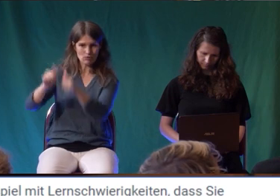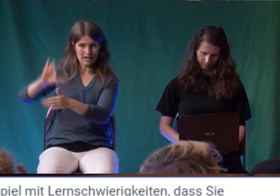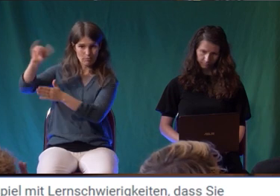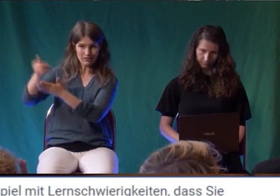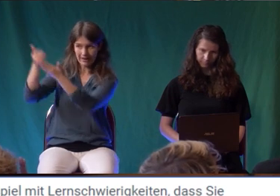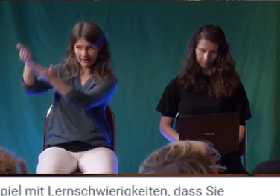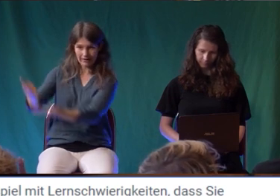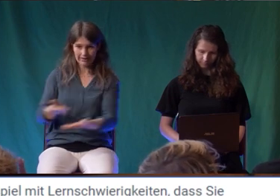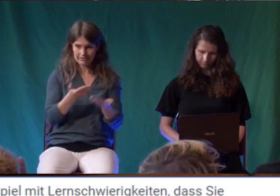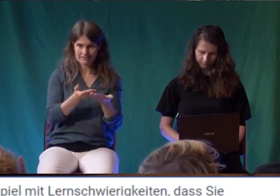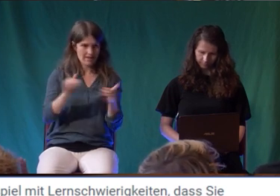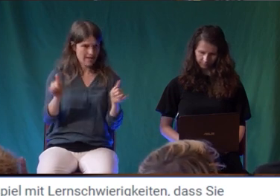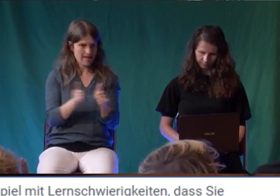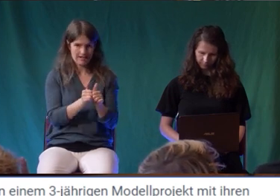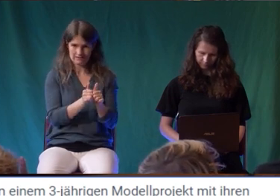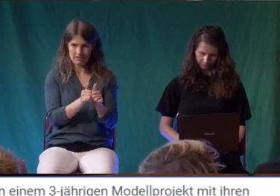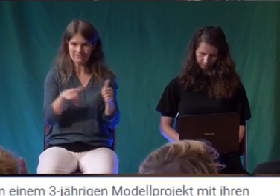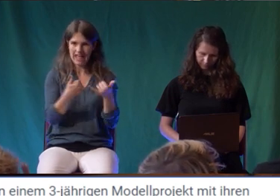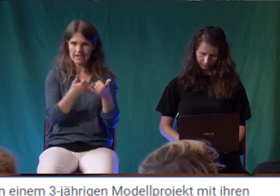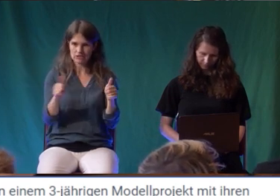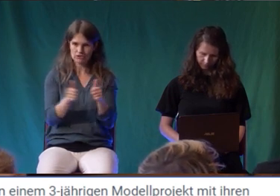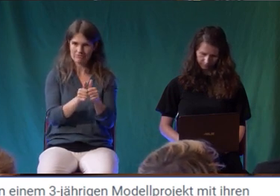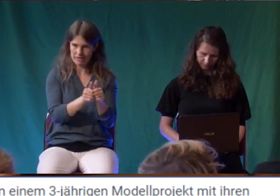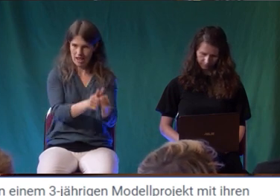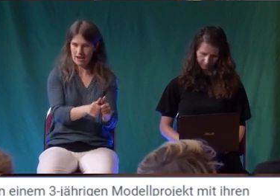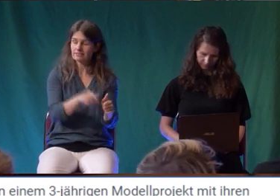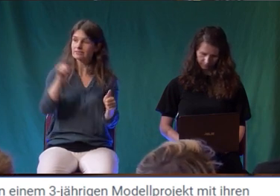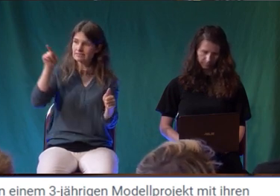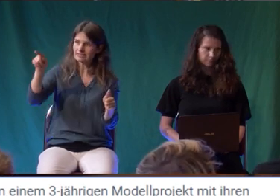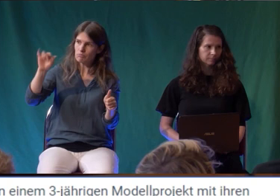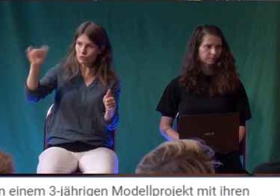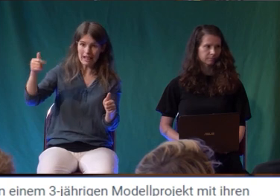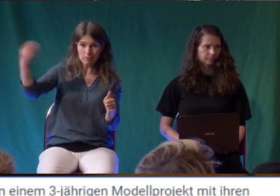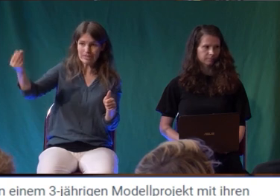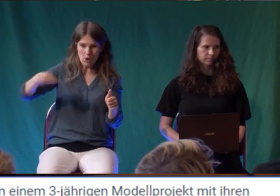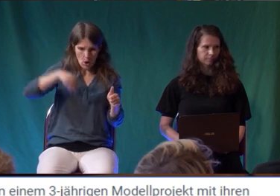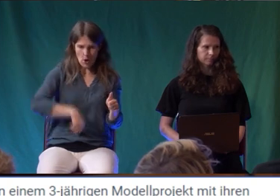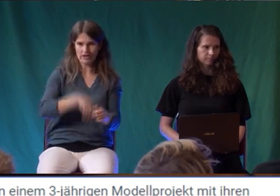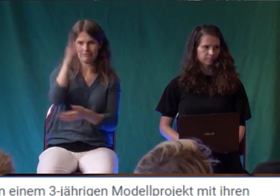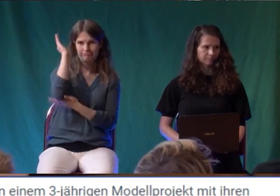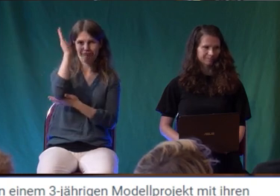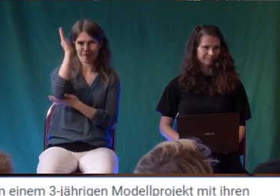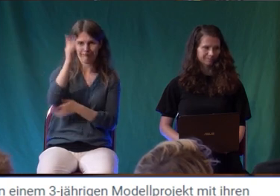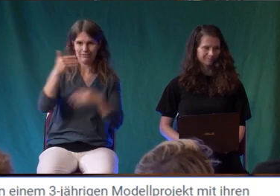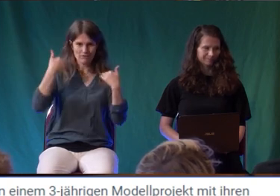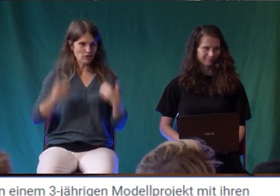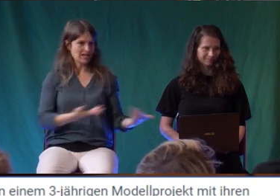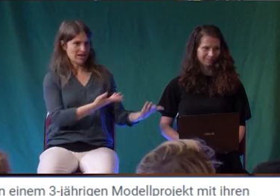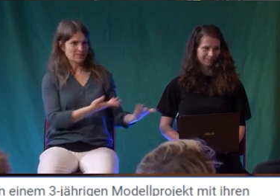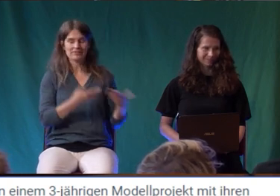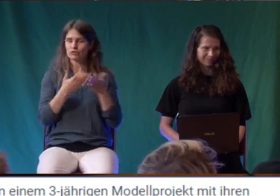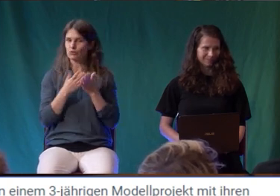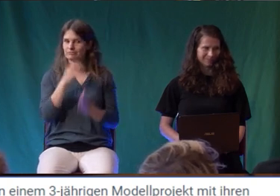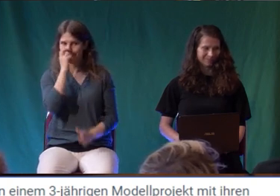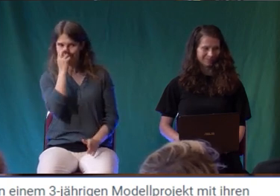begleitete Elternschaft in NRW wird uns Christiane Sprung in ihrem Vortrag berichten wir sind ganz gespannt herzlich